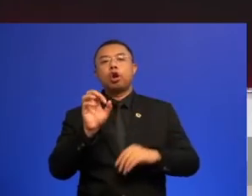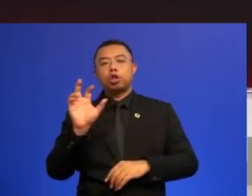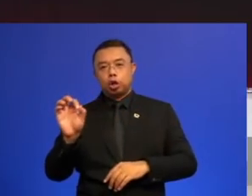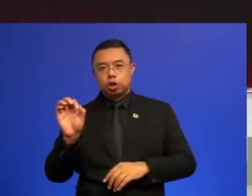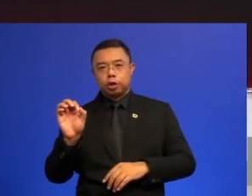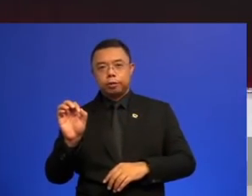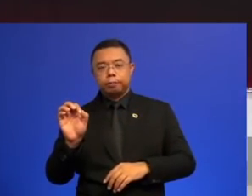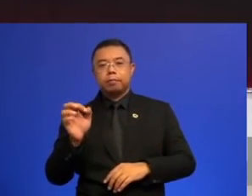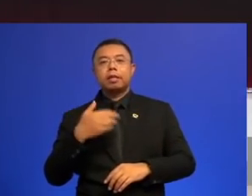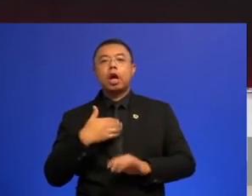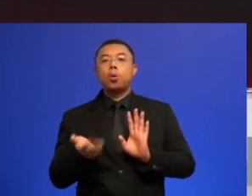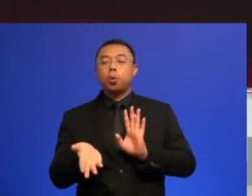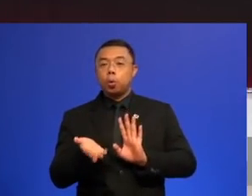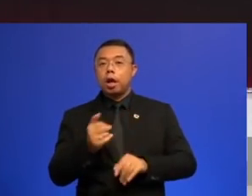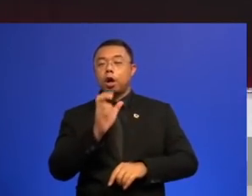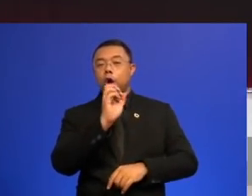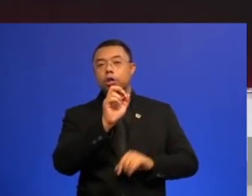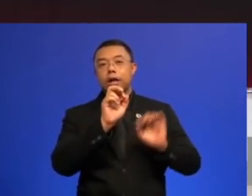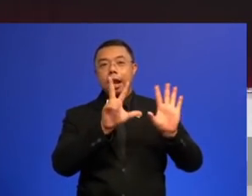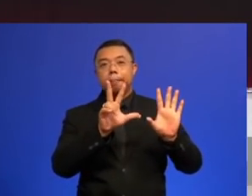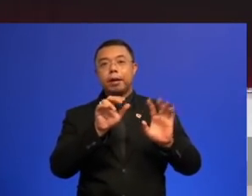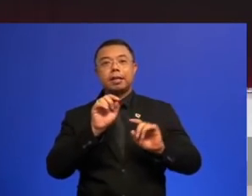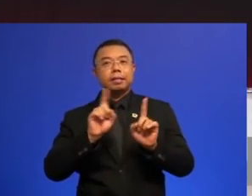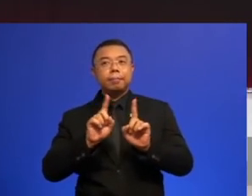0811-9935-700. Ya, saya ulangi sekali lagi,